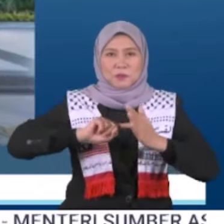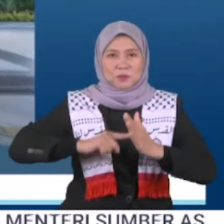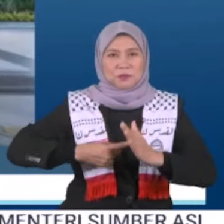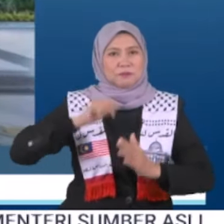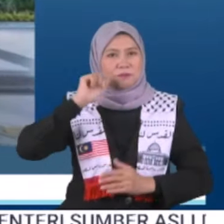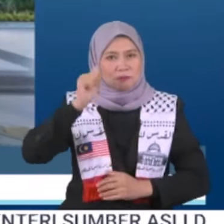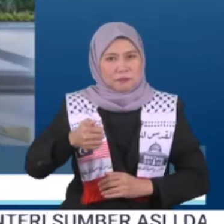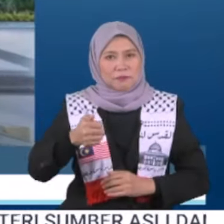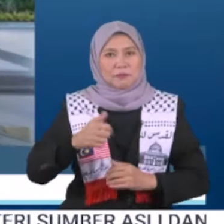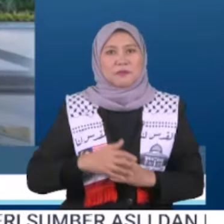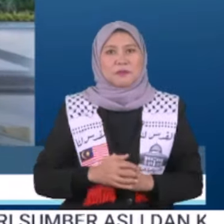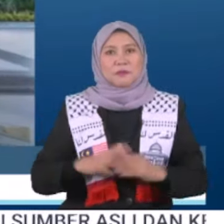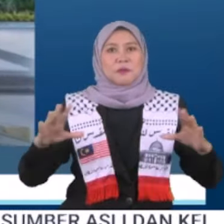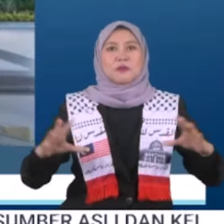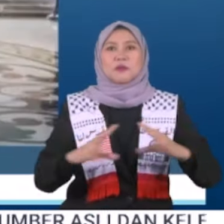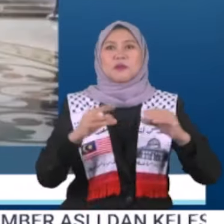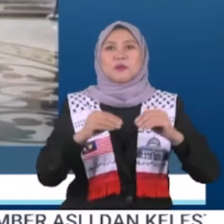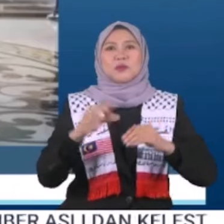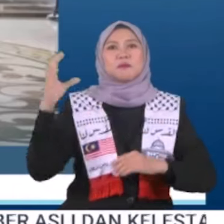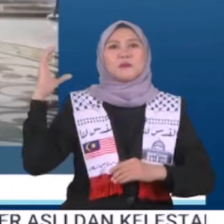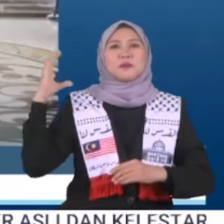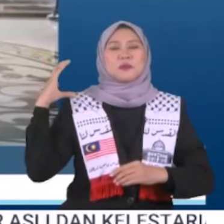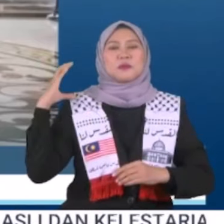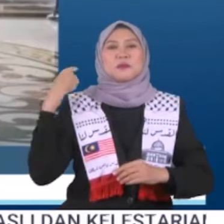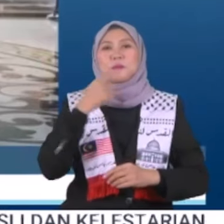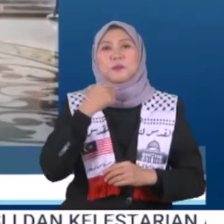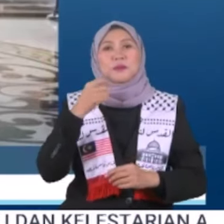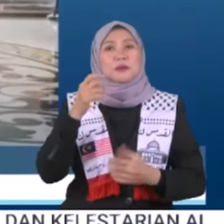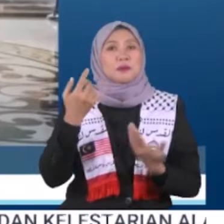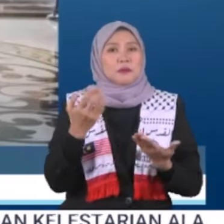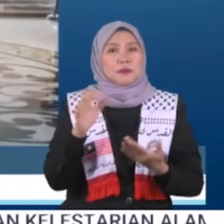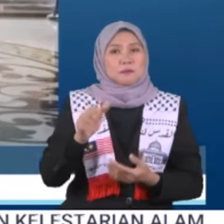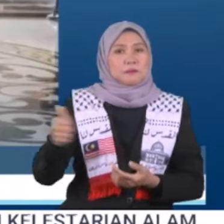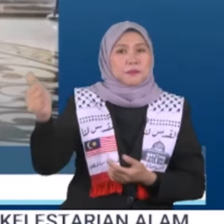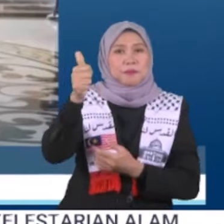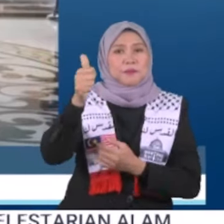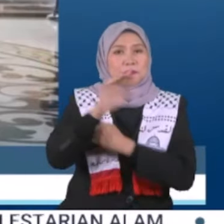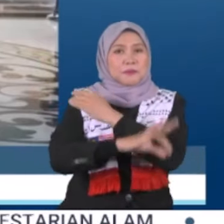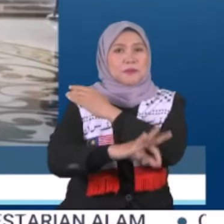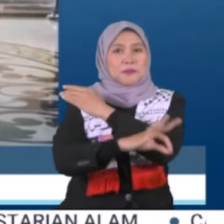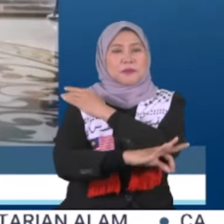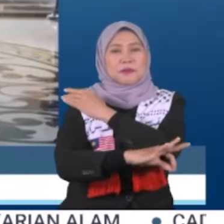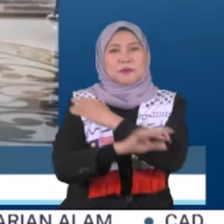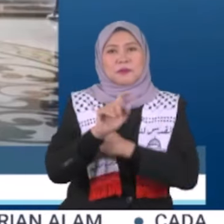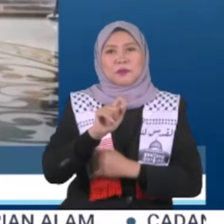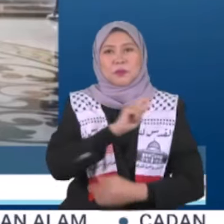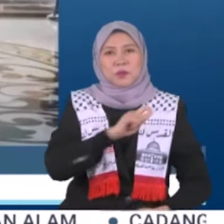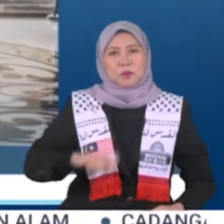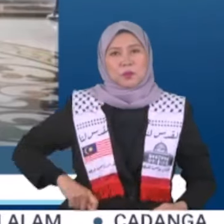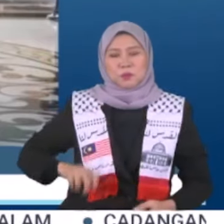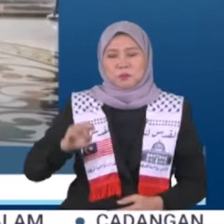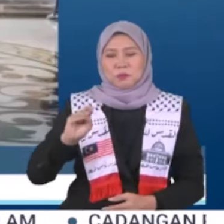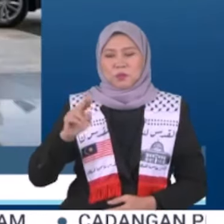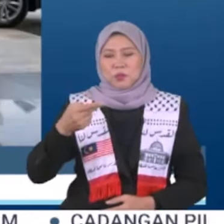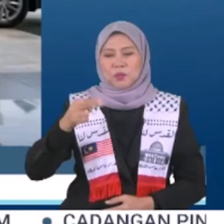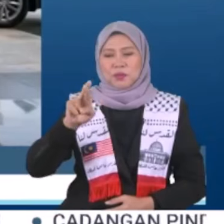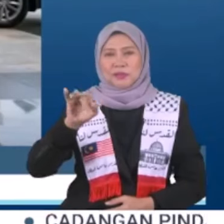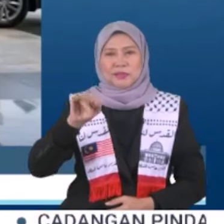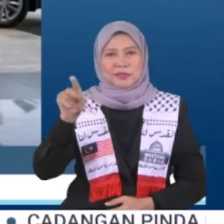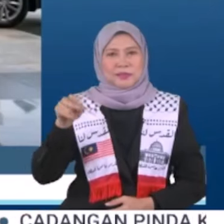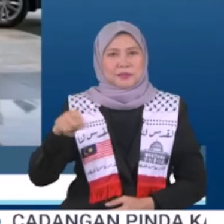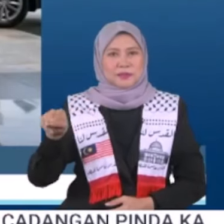esok. Mesyuarat itu akan dipengerusikan oleh Yang di-Pertuan Besar Negeri Sembilan, Tuanku Mukhris, Tuanku Munawir.